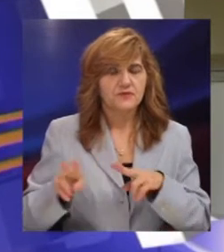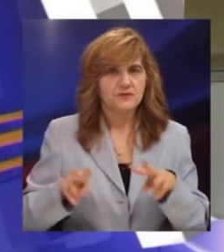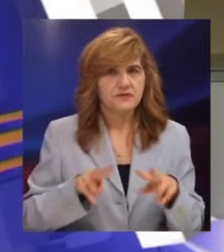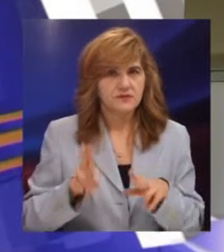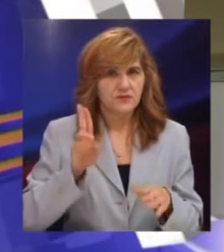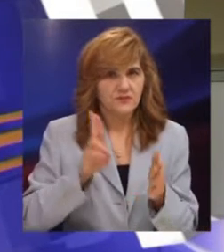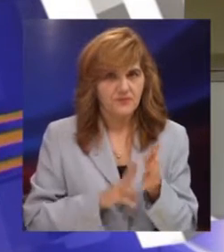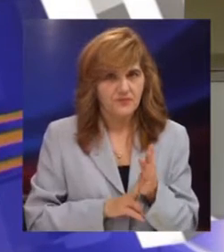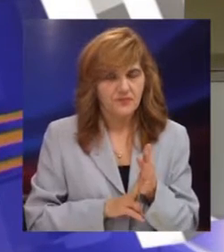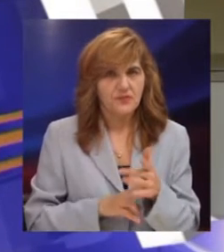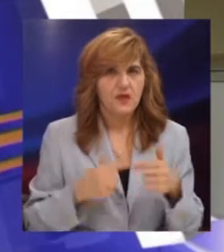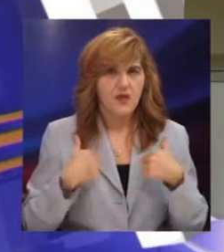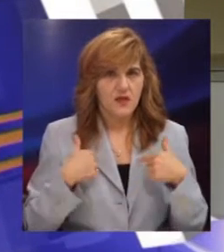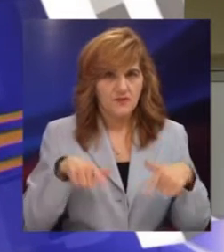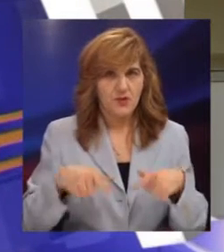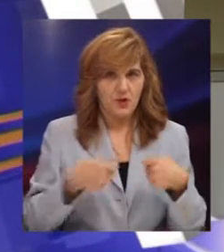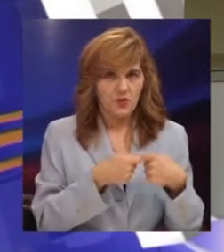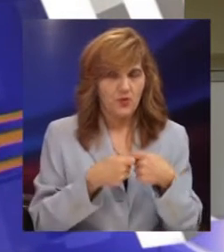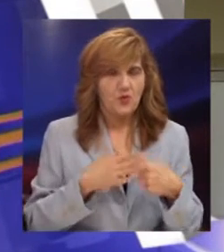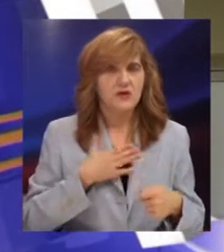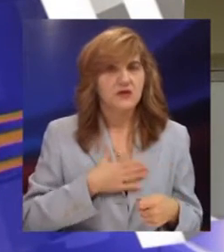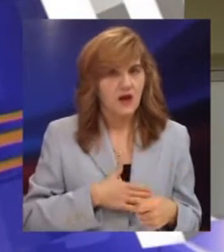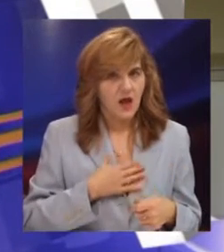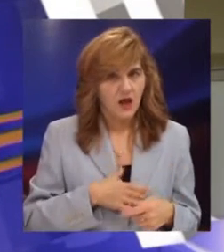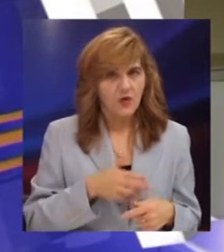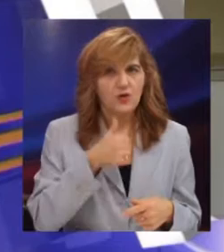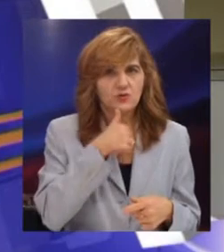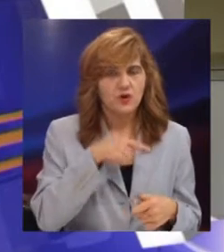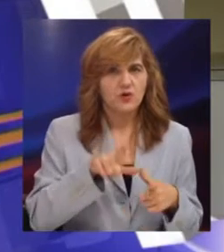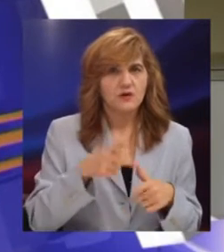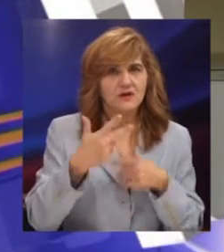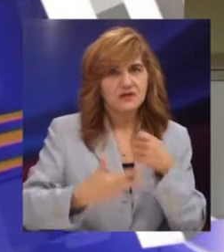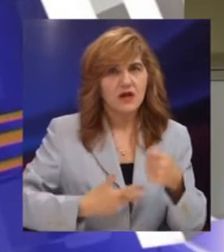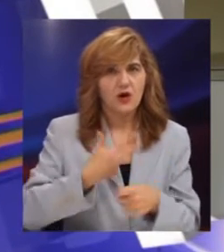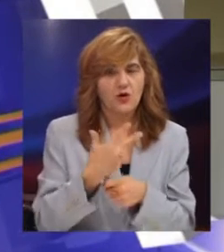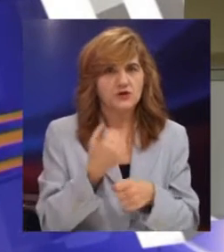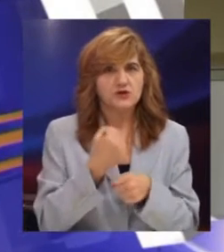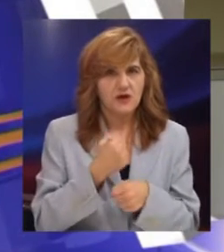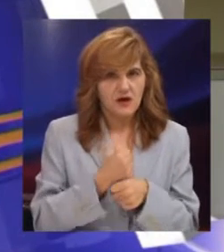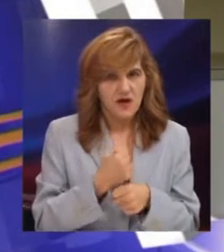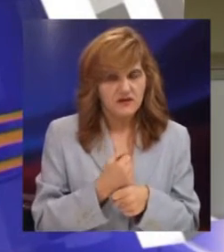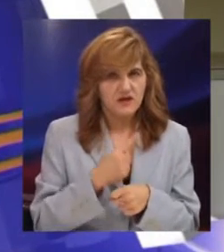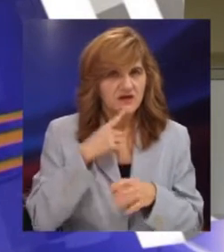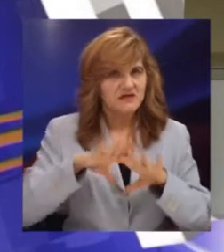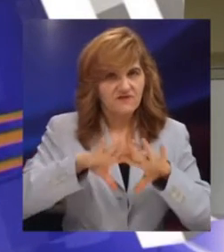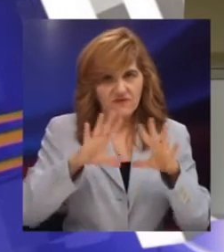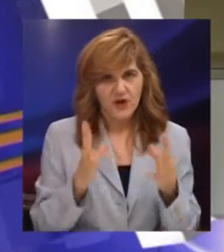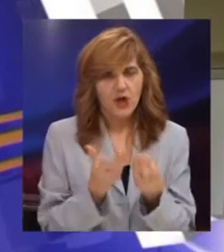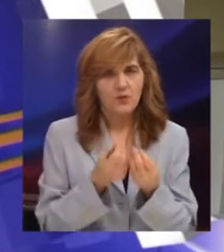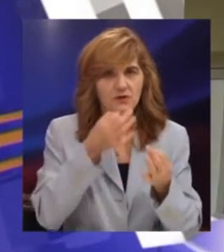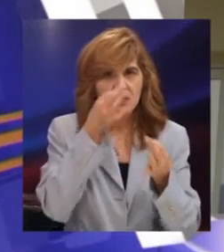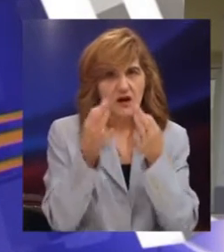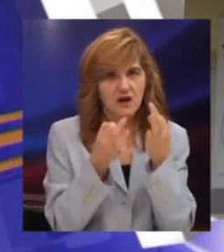izvršnom postupku, ali nama u Komori izvršitelja je drago što je to usledilo nakon trogodišnjeg rada izvršitelja i nakon